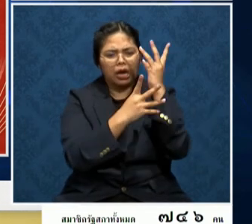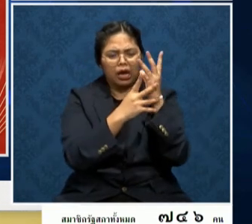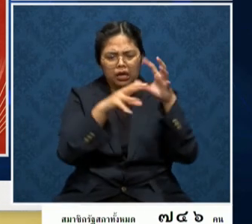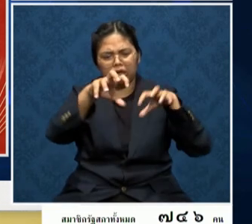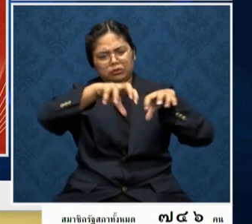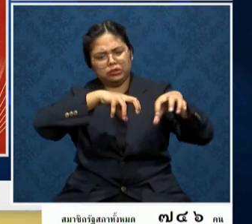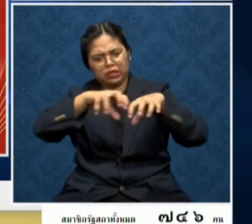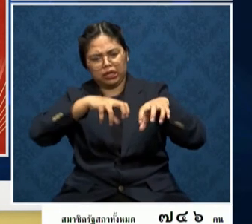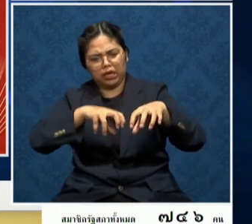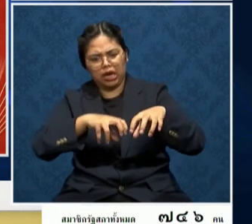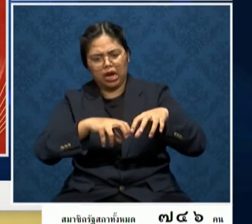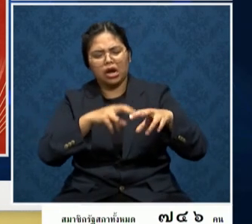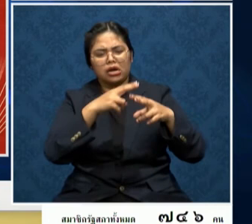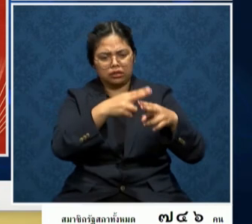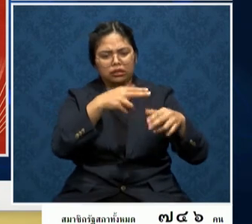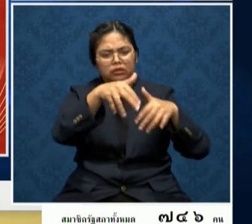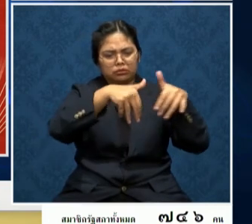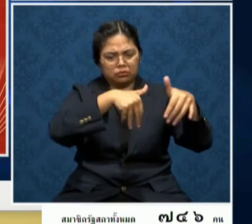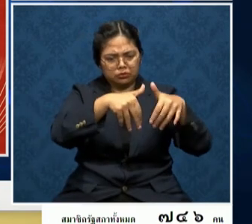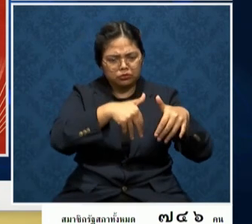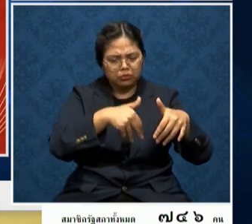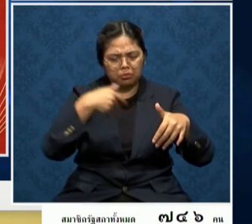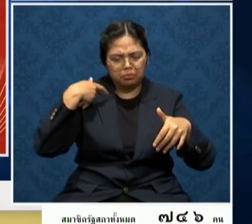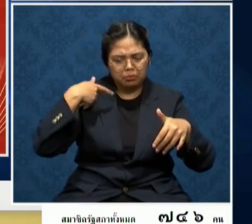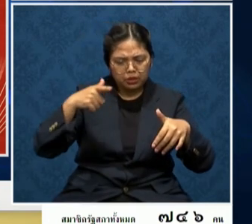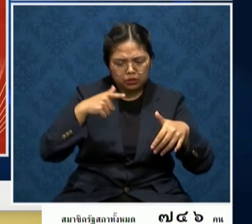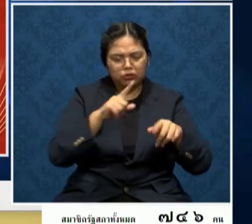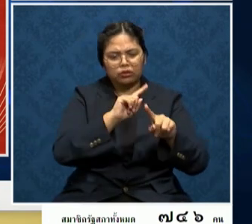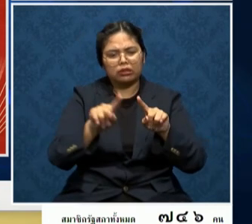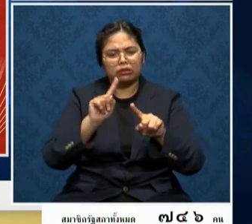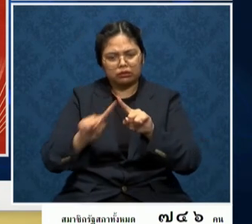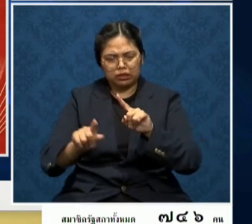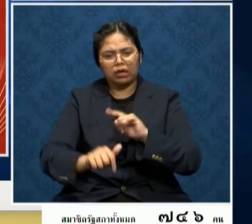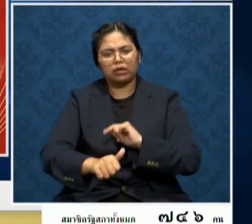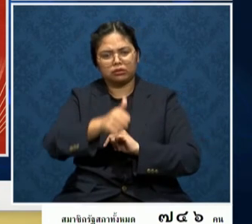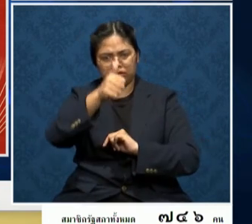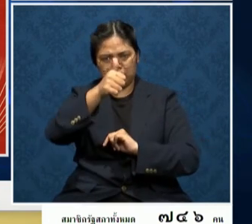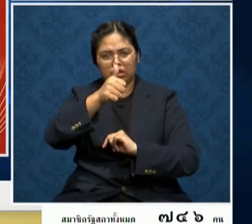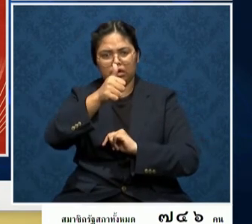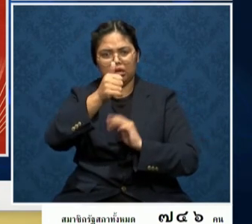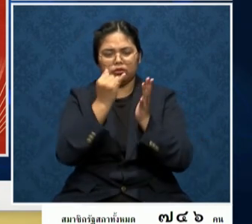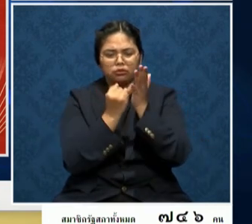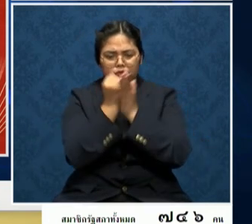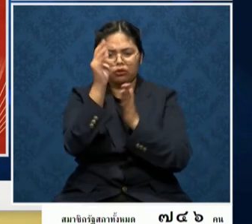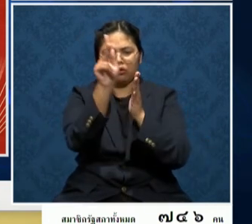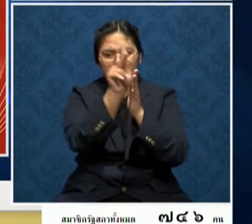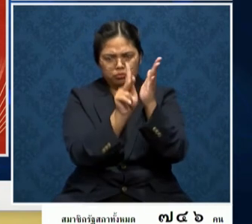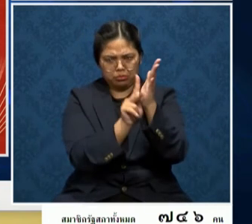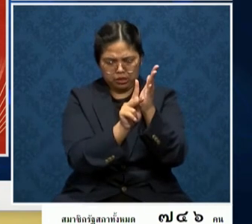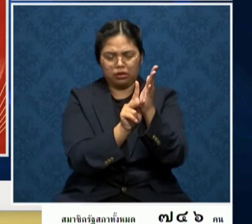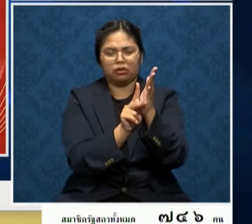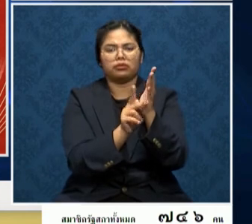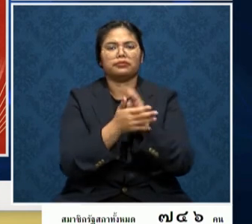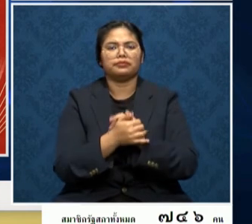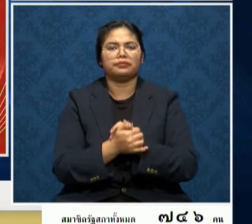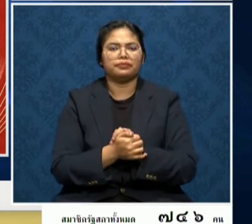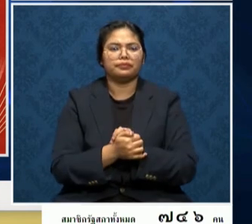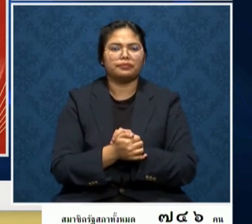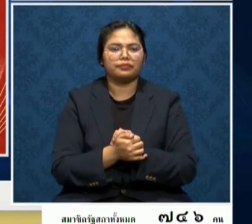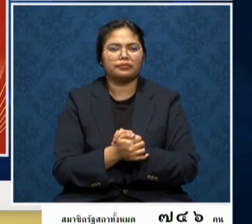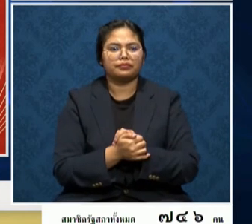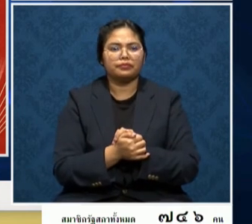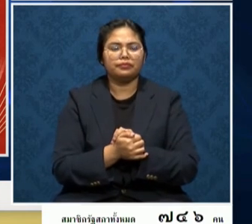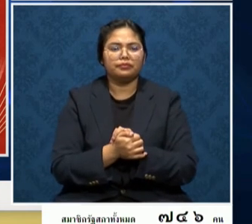ดูแลรักษาและใช้ประโยชน์ทรัพยากรอย่างยั่งยืนได้อย่างถูกต้องตามกฎหมายซึ่งสิ่งหนึ่ง